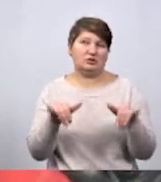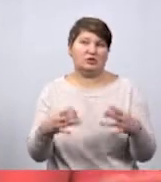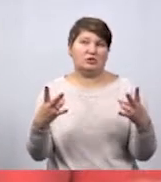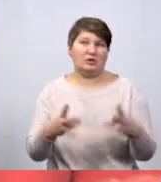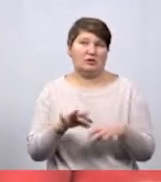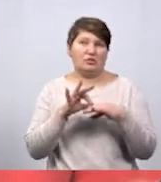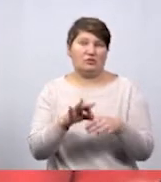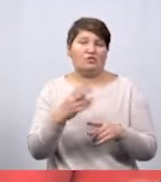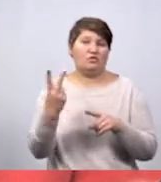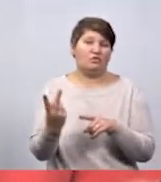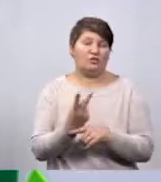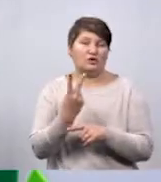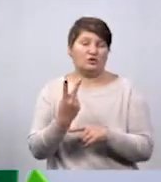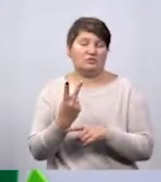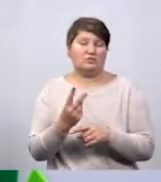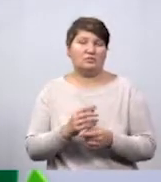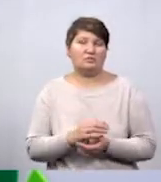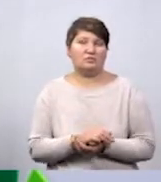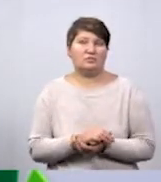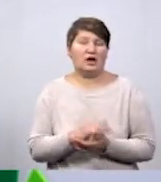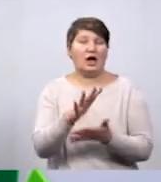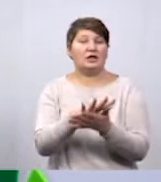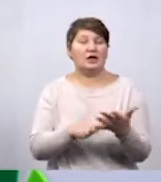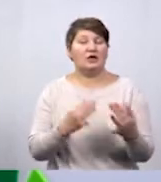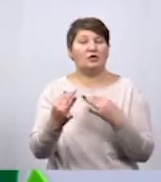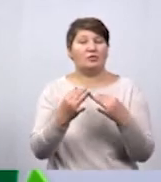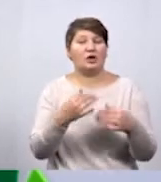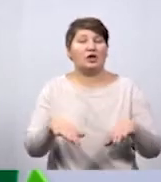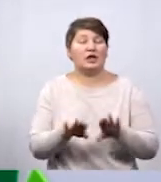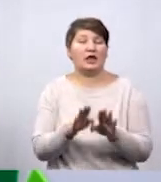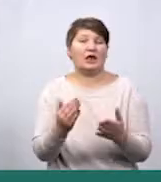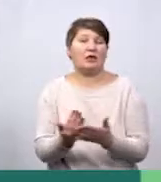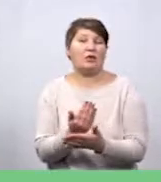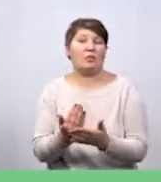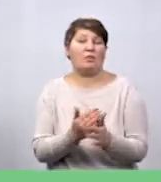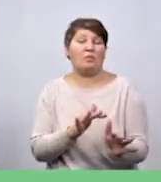хоча б вдвічі. Ну а далі говоримо про такі події.